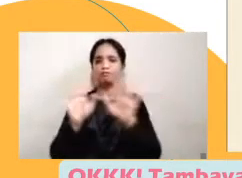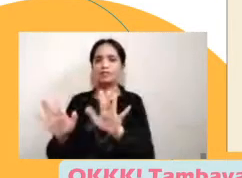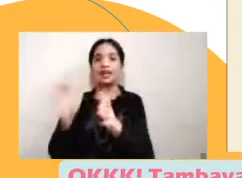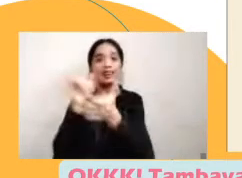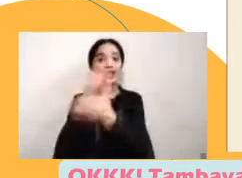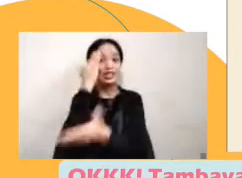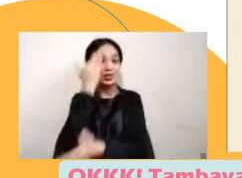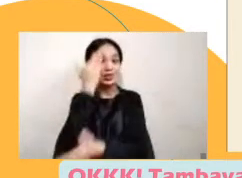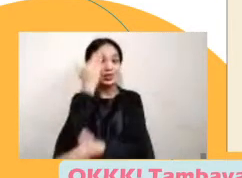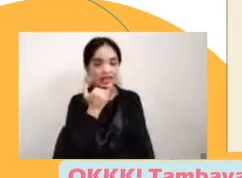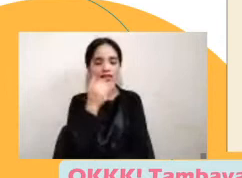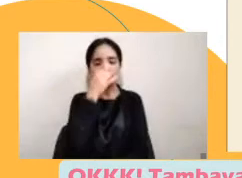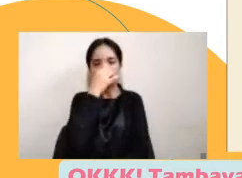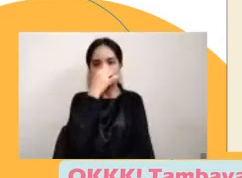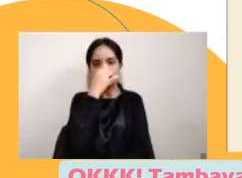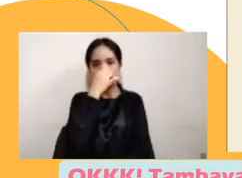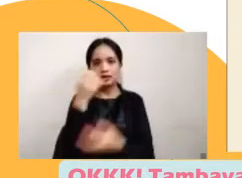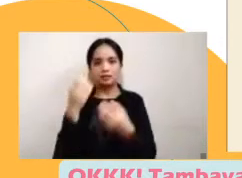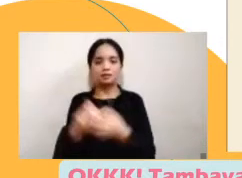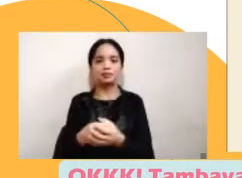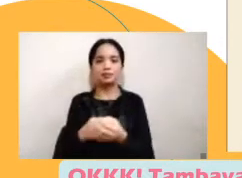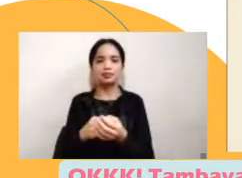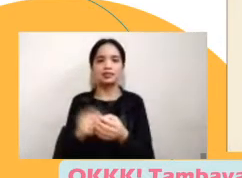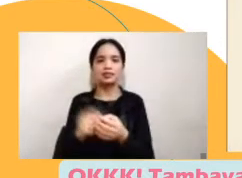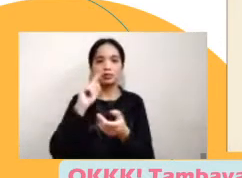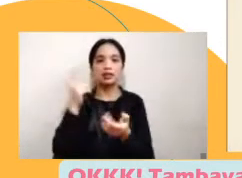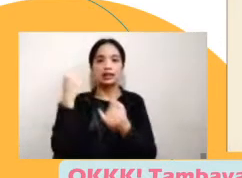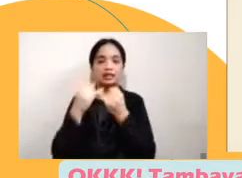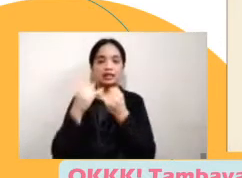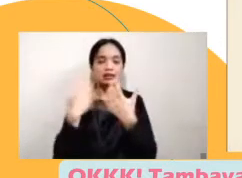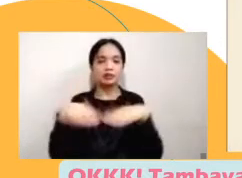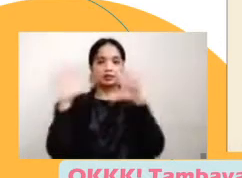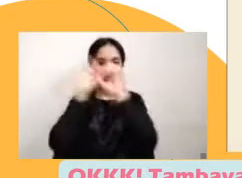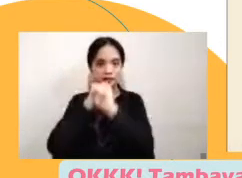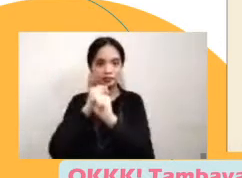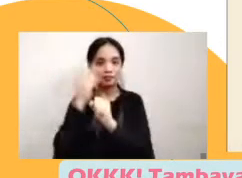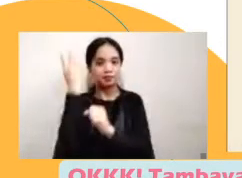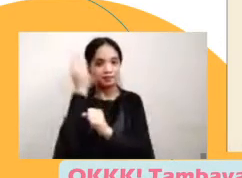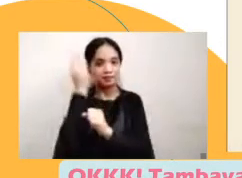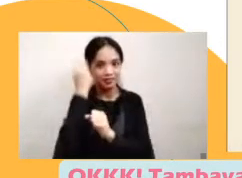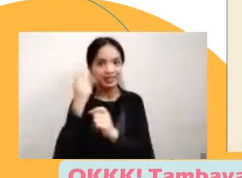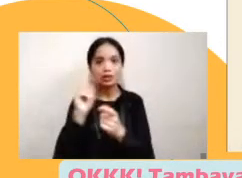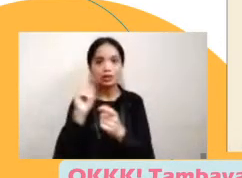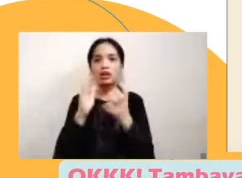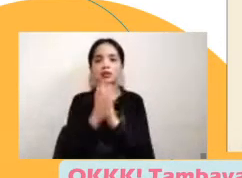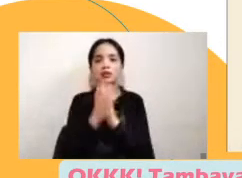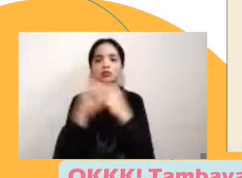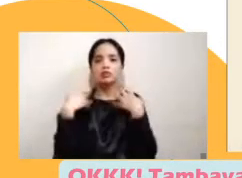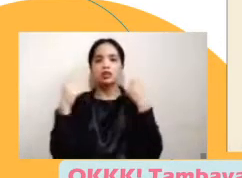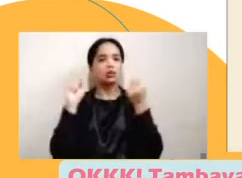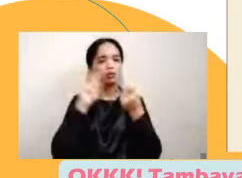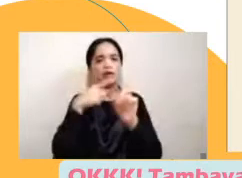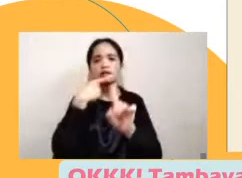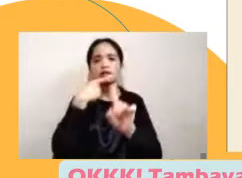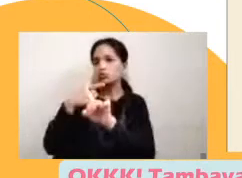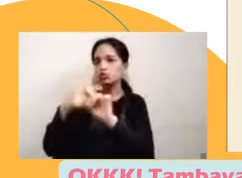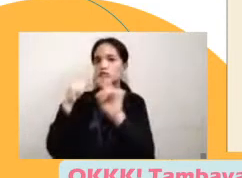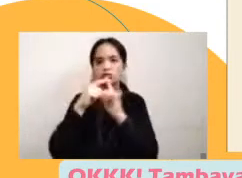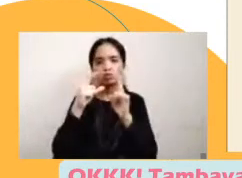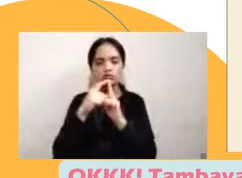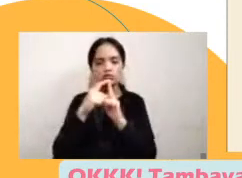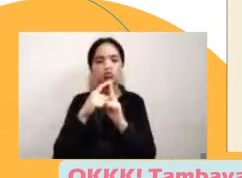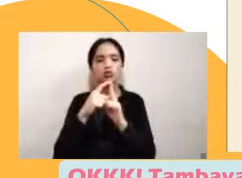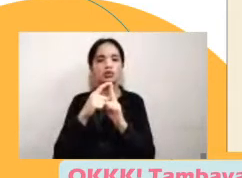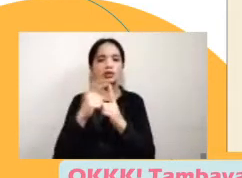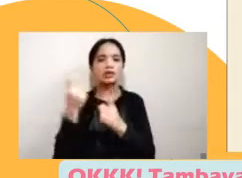para sa ating pagpapabatid, mas lalo pa natin pagtitibayin, no, ang mga magagandang salita na sasabihin natin sa